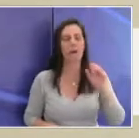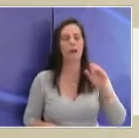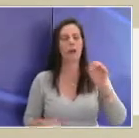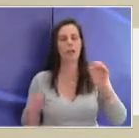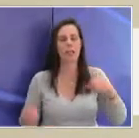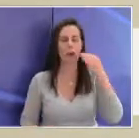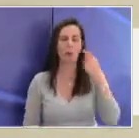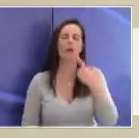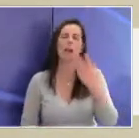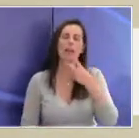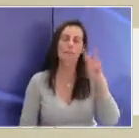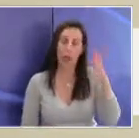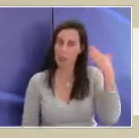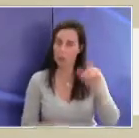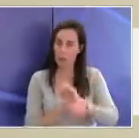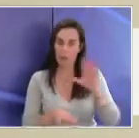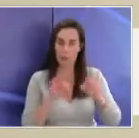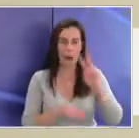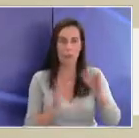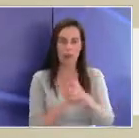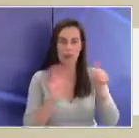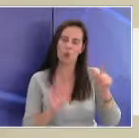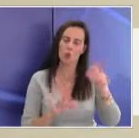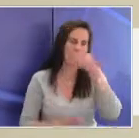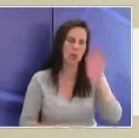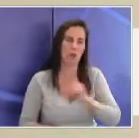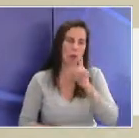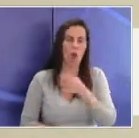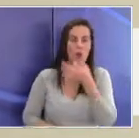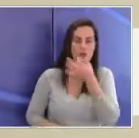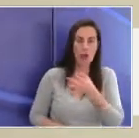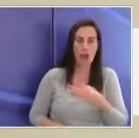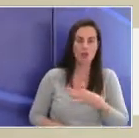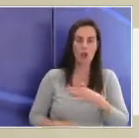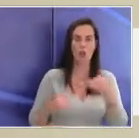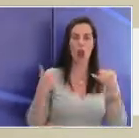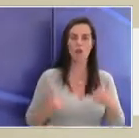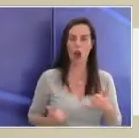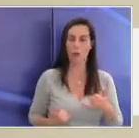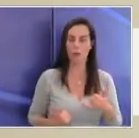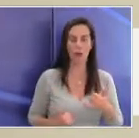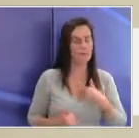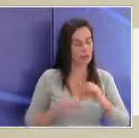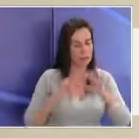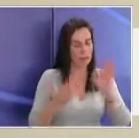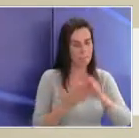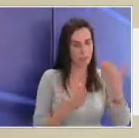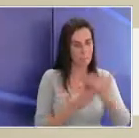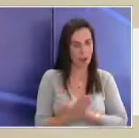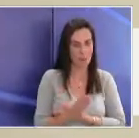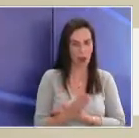כבר הרבה זמן, הוא הבטיח עוד בבחירות 2016, שזה מה שהוא הולך לעשות. השאלה שלנו היום, היום, ואני פרסמתי מאמר